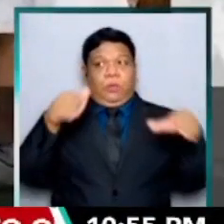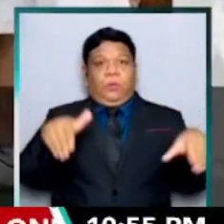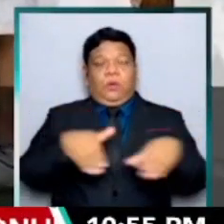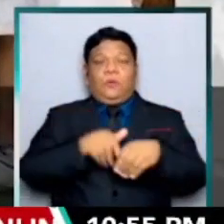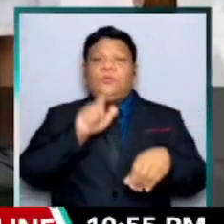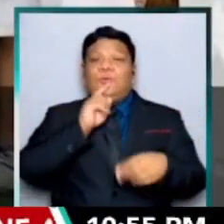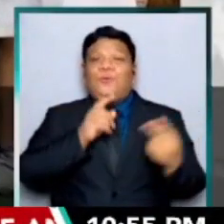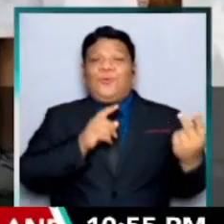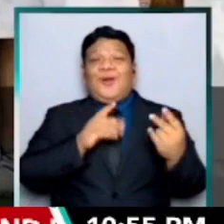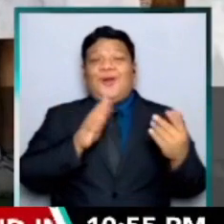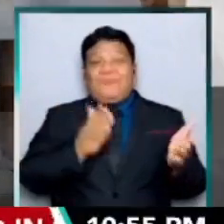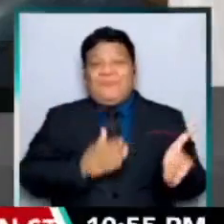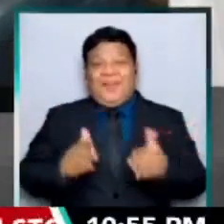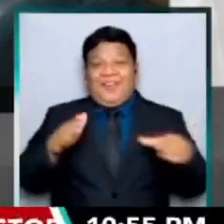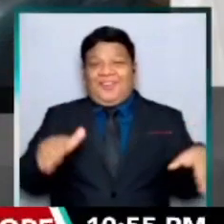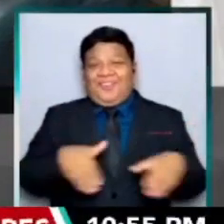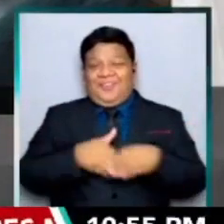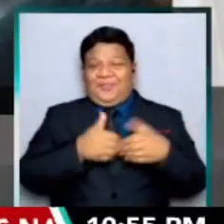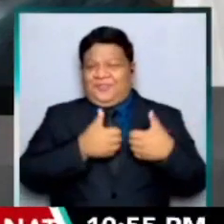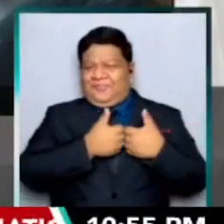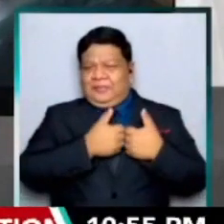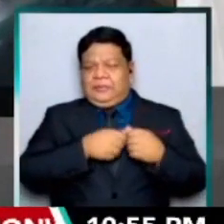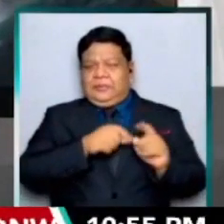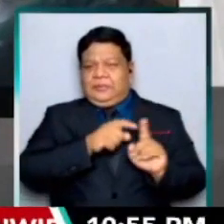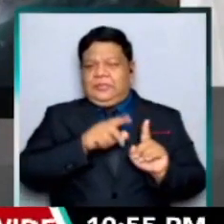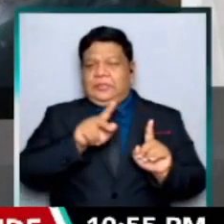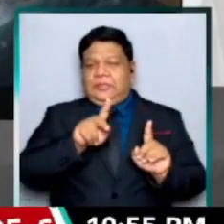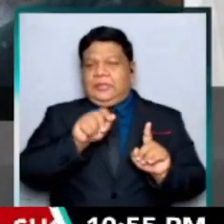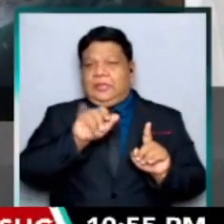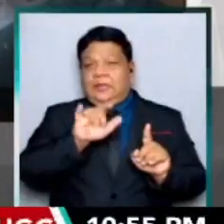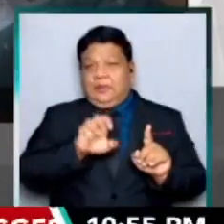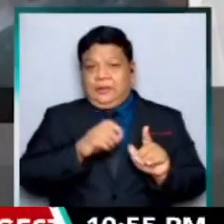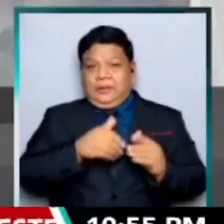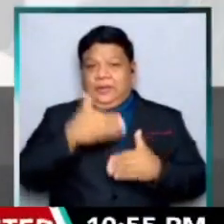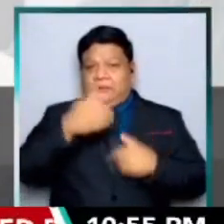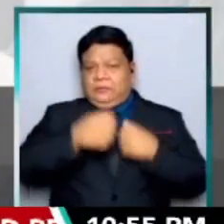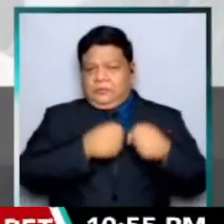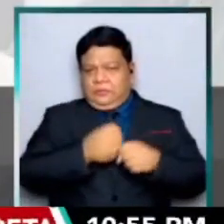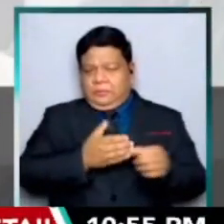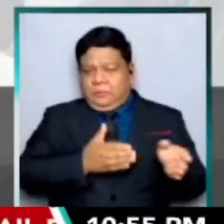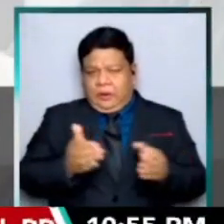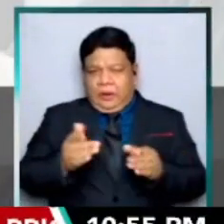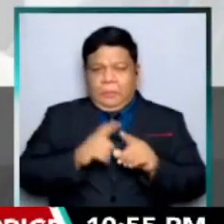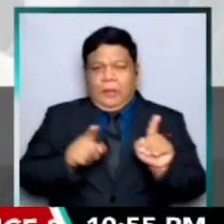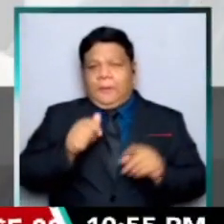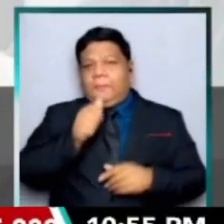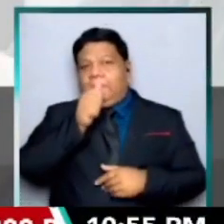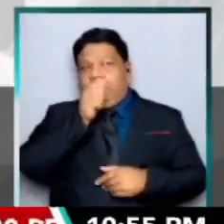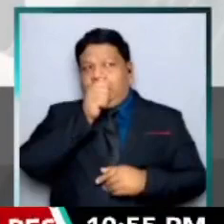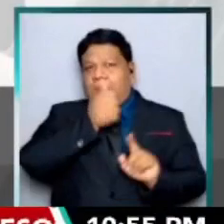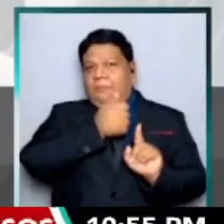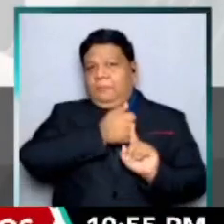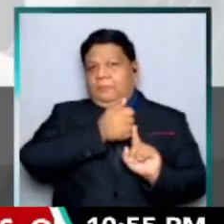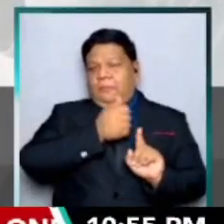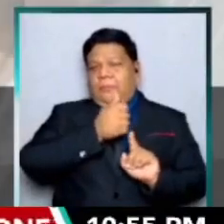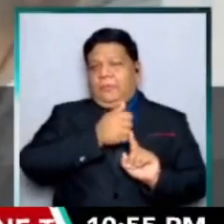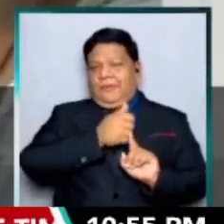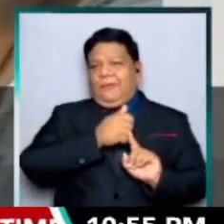ng kanyang nobya na si Kaylee Nicole next year, pero pasikreto na palang inihahanda ang kanilang